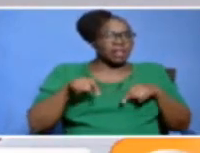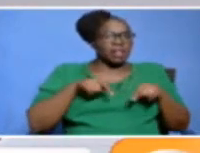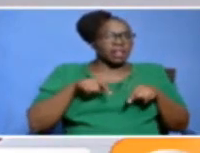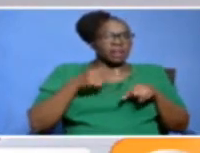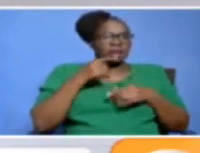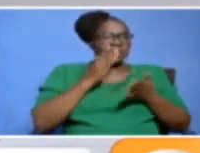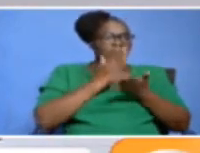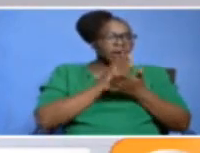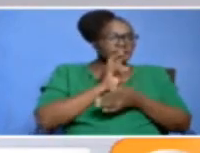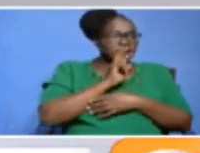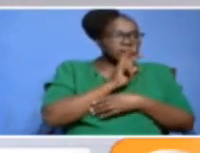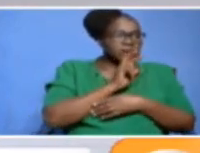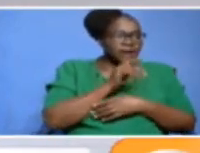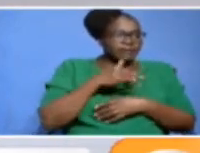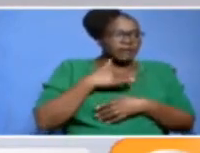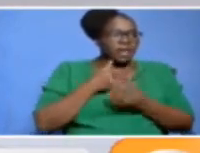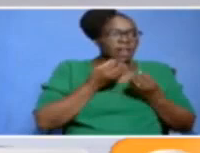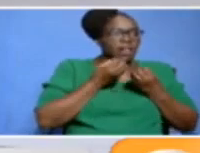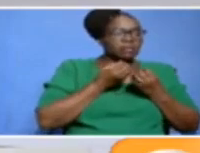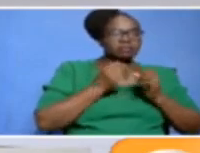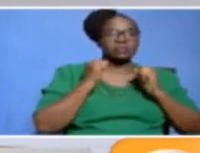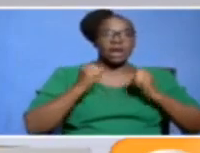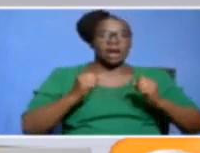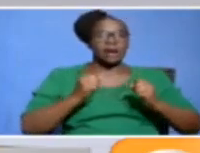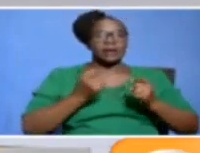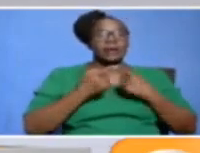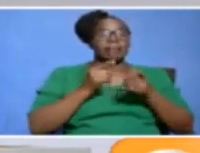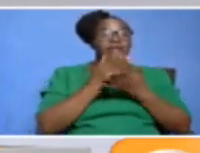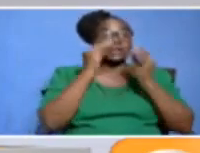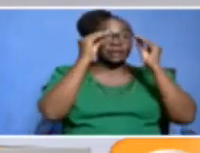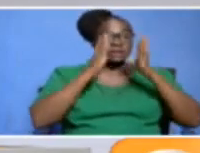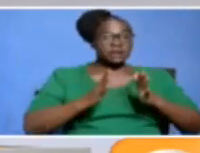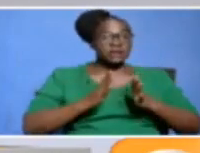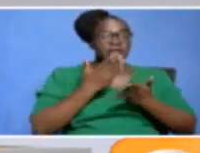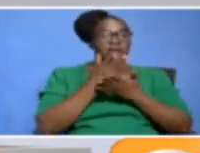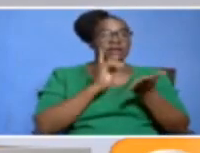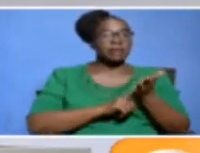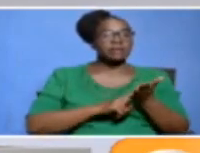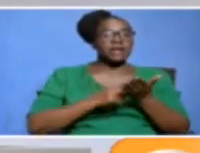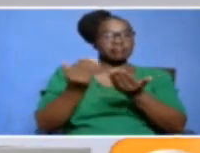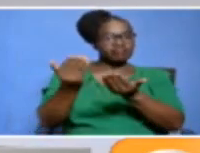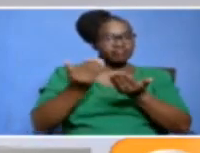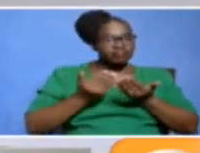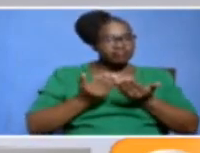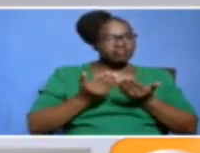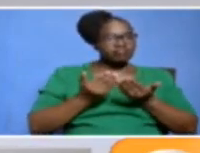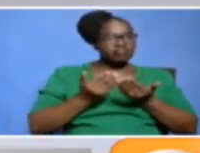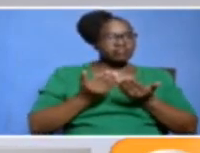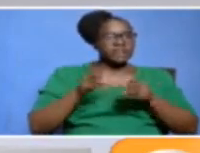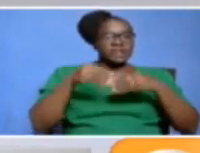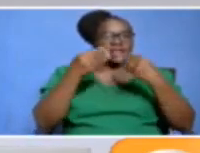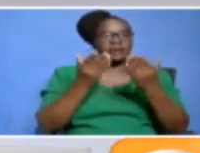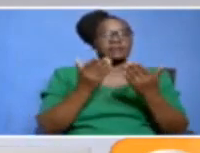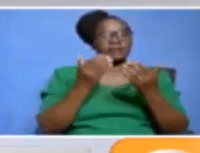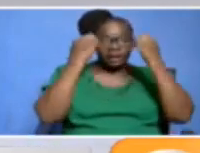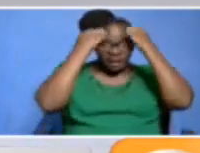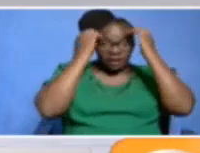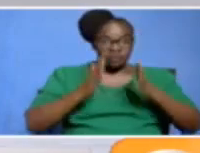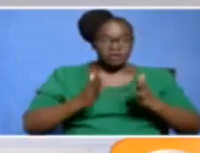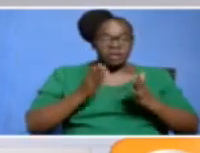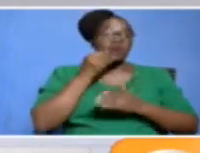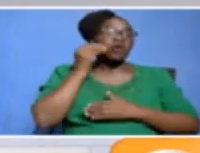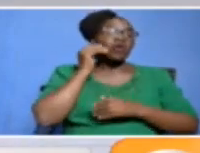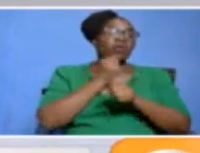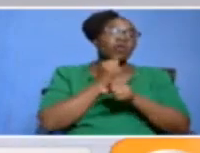kitu fulani unakiona. Lakini ilikuwa nikishuhudia kuna baadhi ya walimu anampokeza mwanafunzi vitabu vyetu vya homework na anambebesha paka